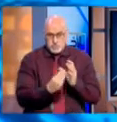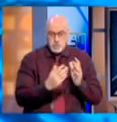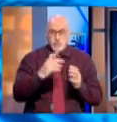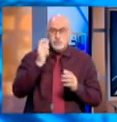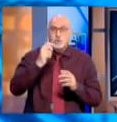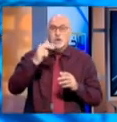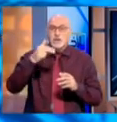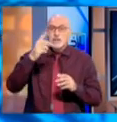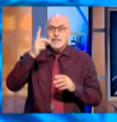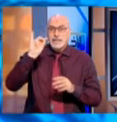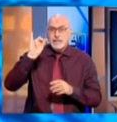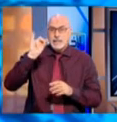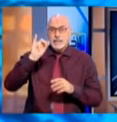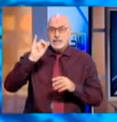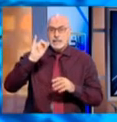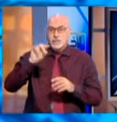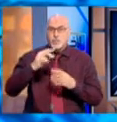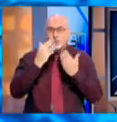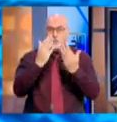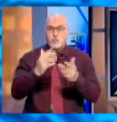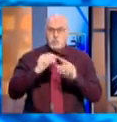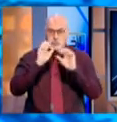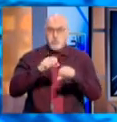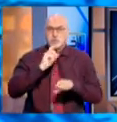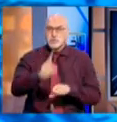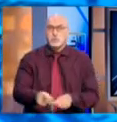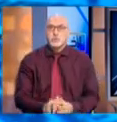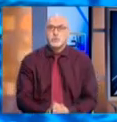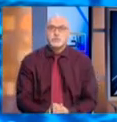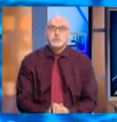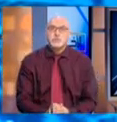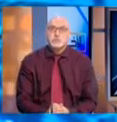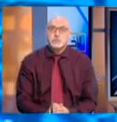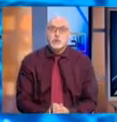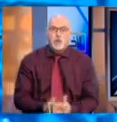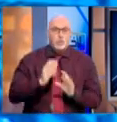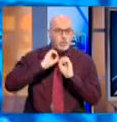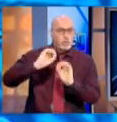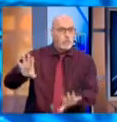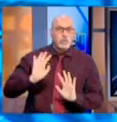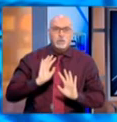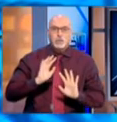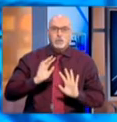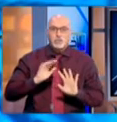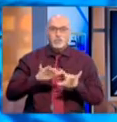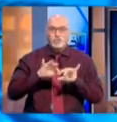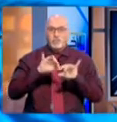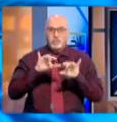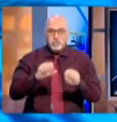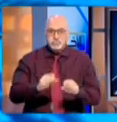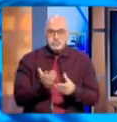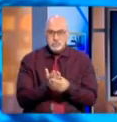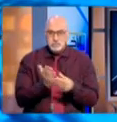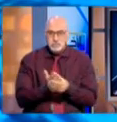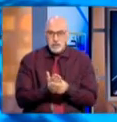الجزائرية لترقية الاستثمار مع منحهم صلاحية اتخاذ القرارات، التخلي عن مظاهر التسلط في معالجة